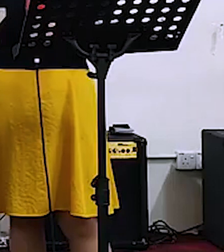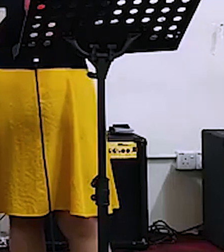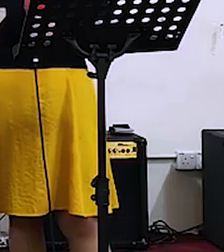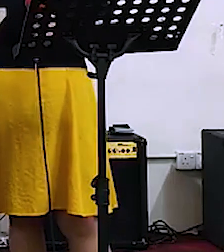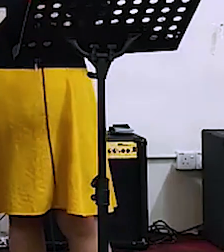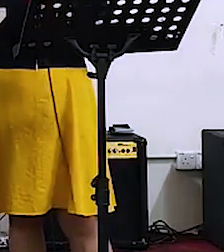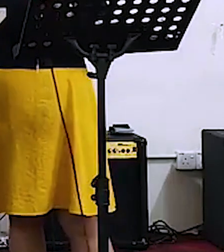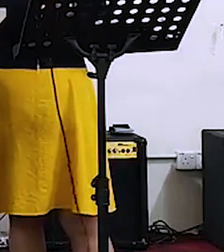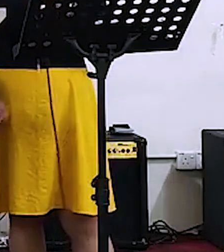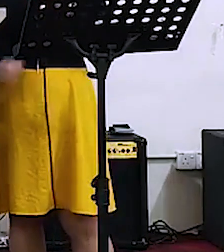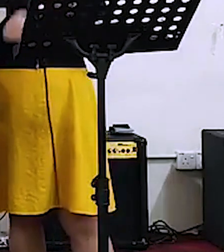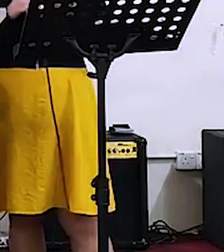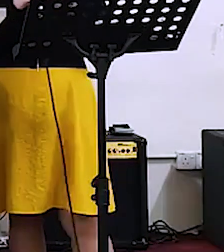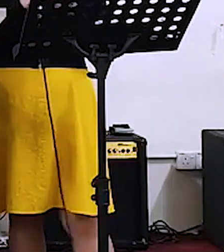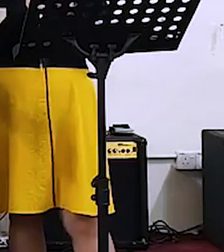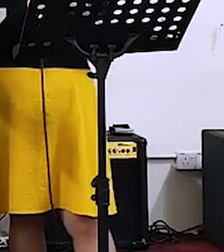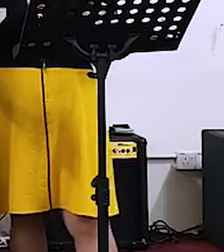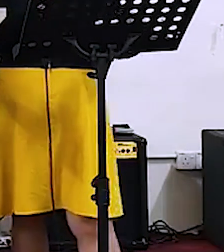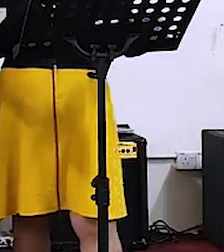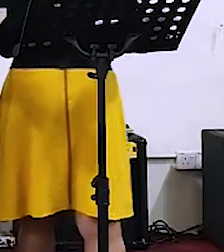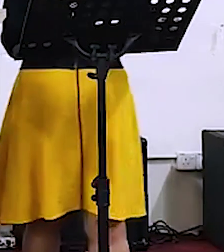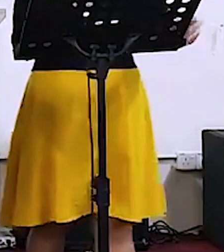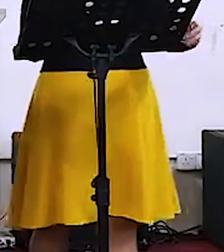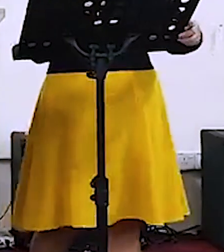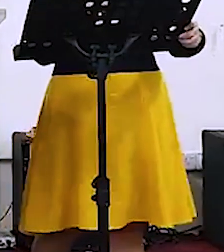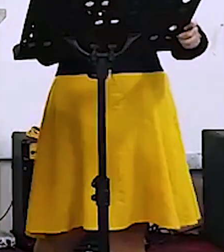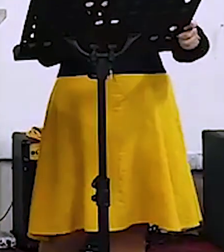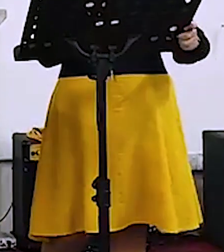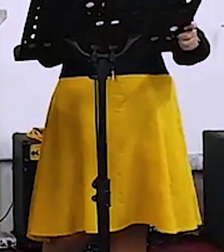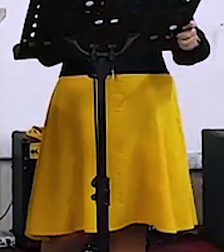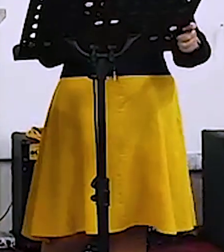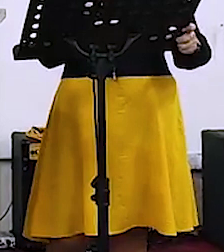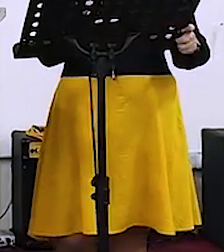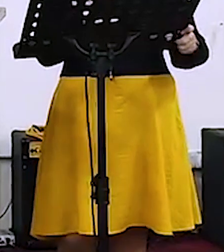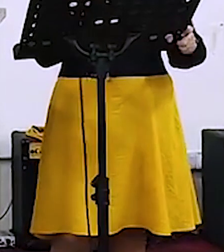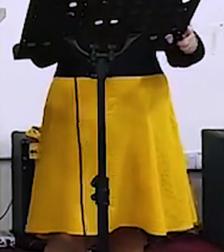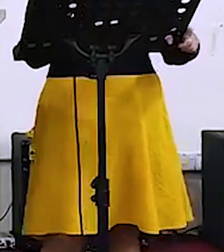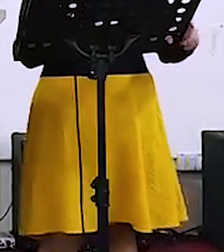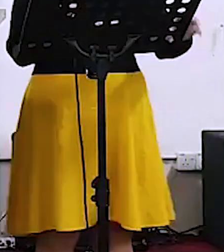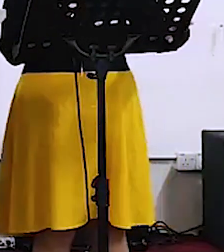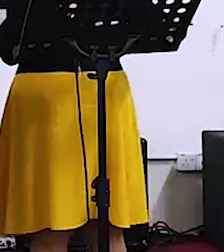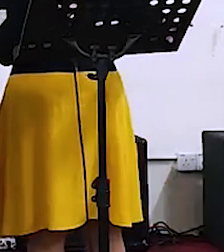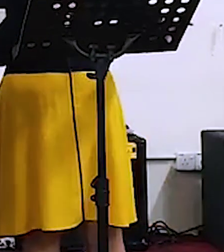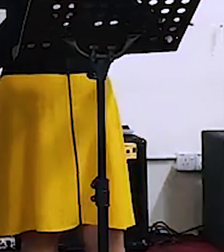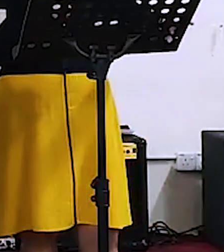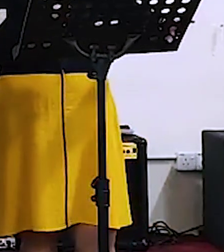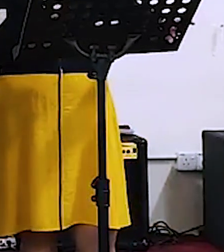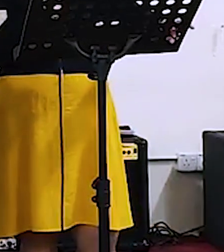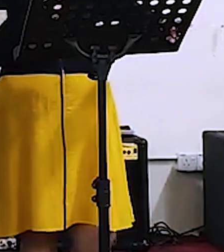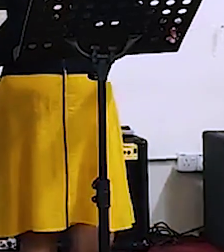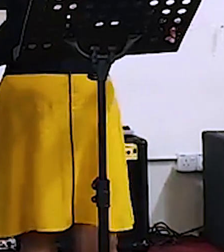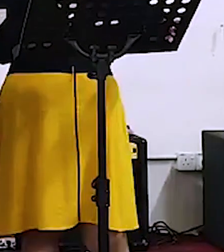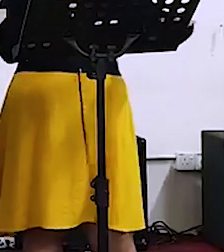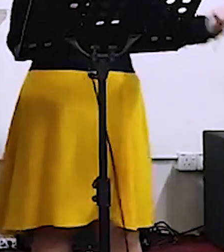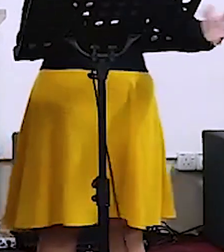grateful. 所以在我24岁以前呢，我的生活呢是多么的糟糕，我活在罪当中，我到处跟人